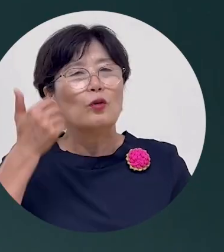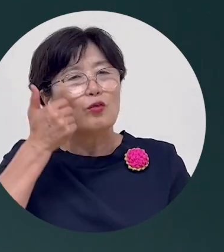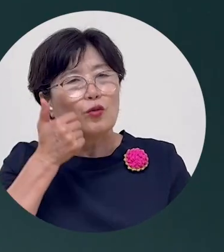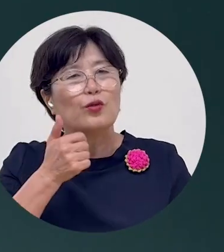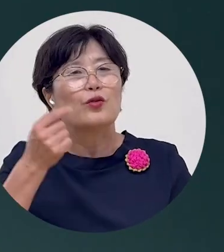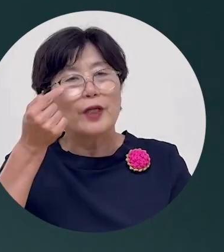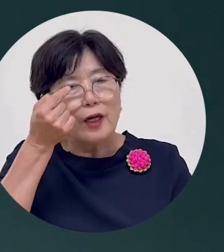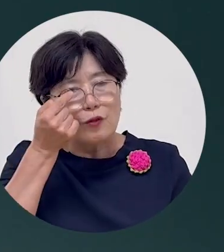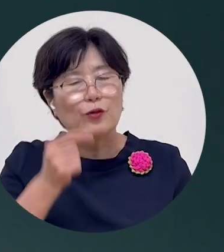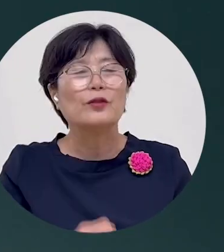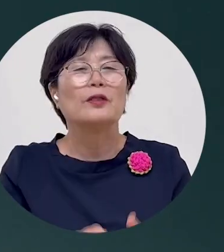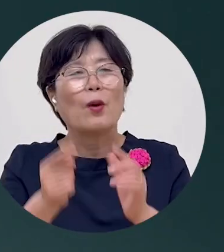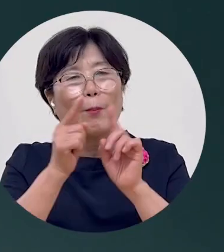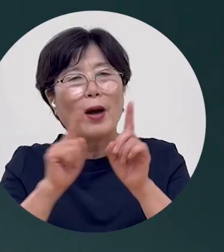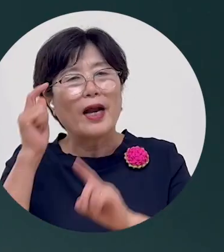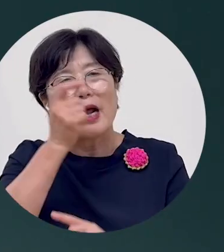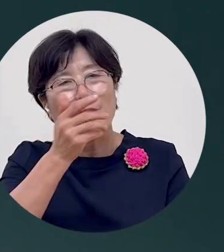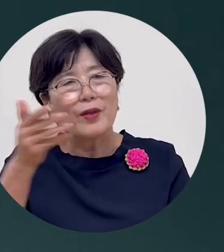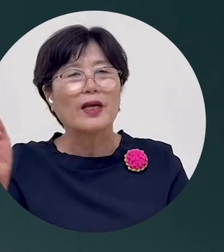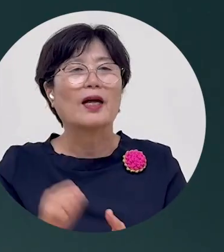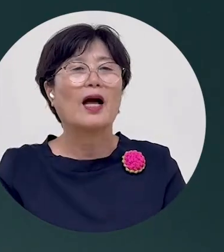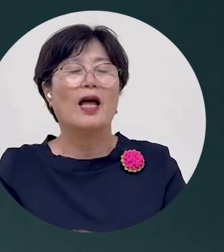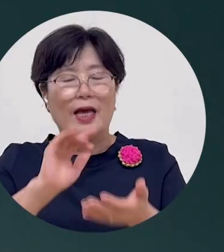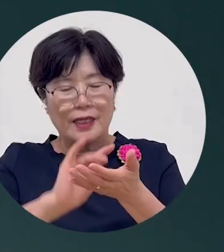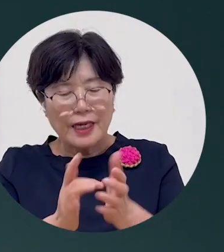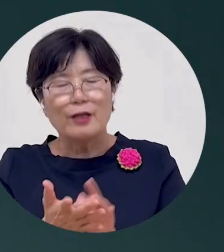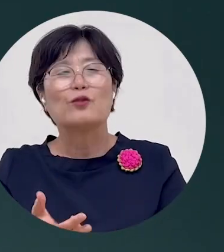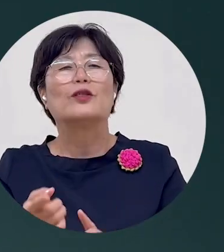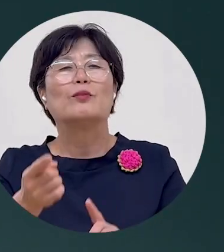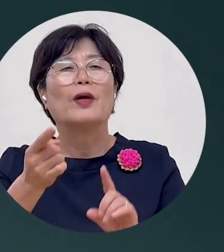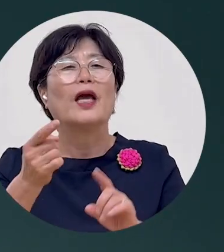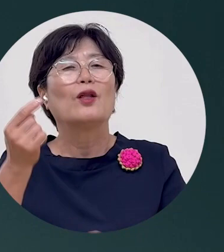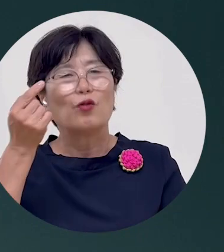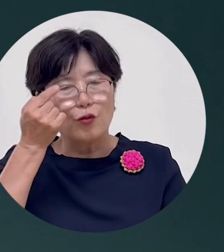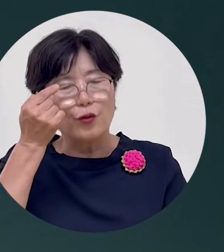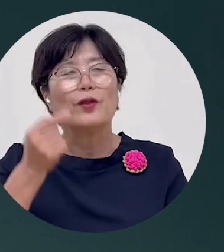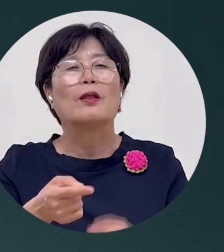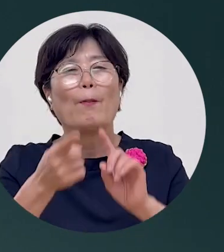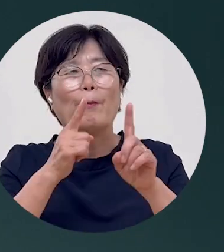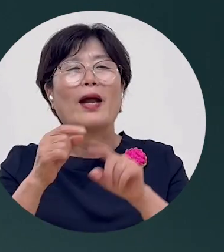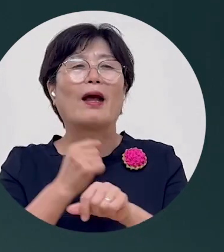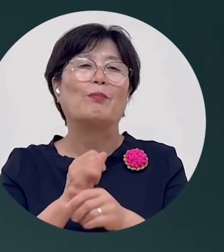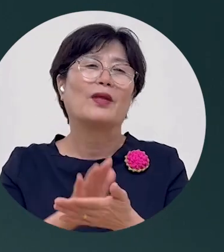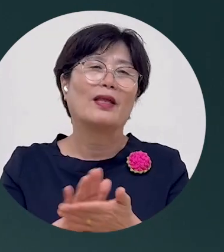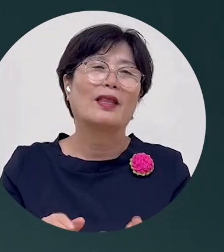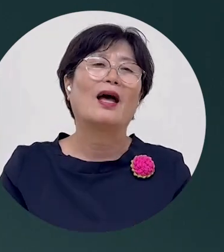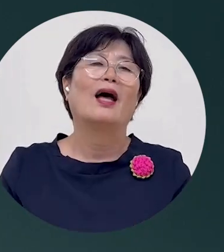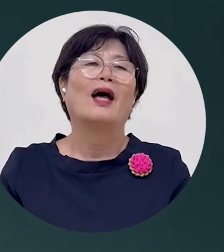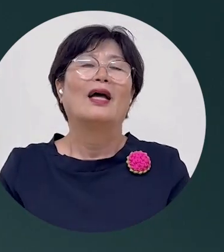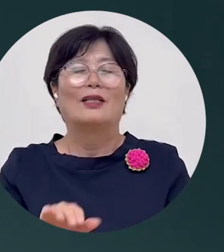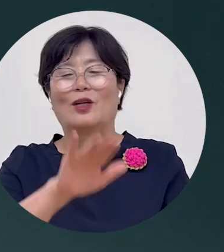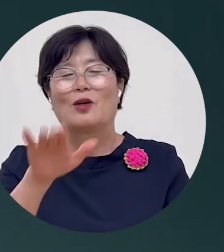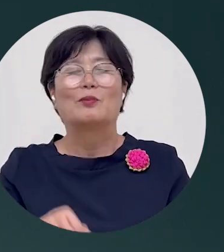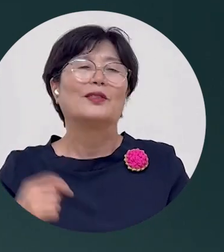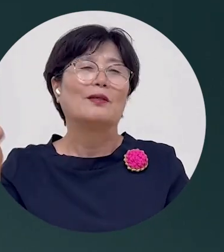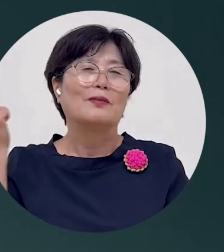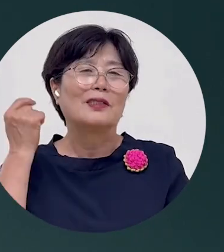누구의 눈을 말한다고요? 예수님의 눈을 말합니다. 여러분, 말씀을 듣지